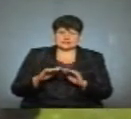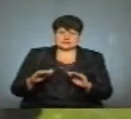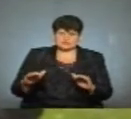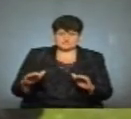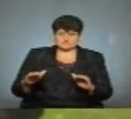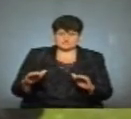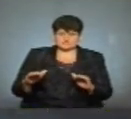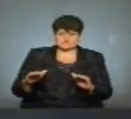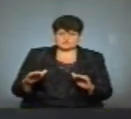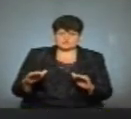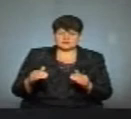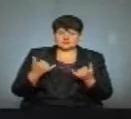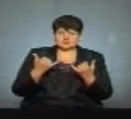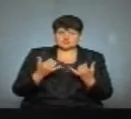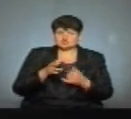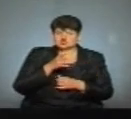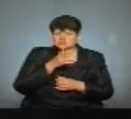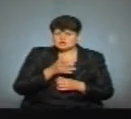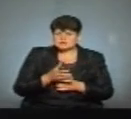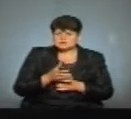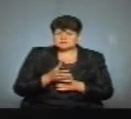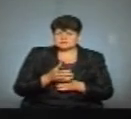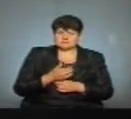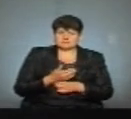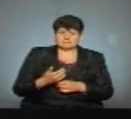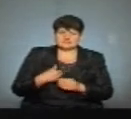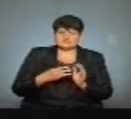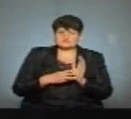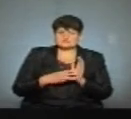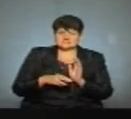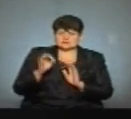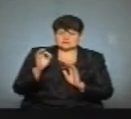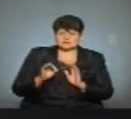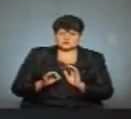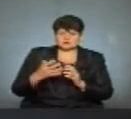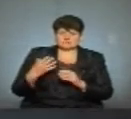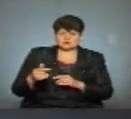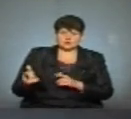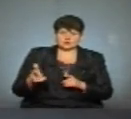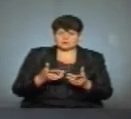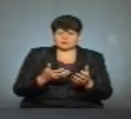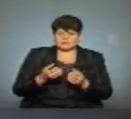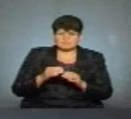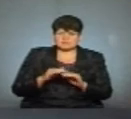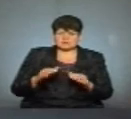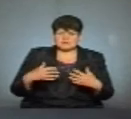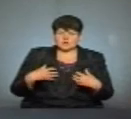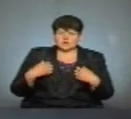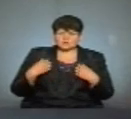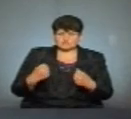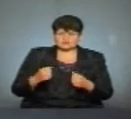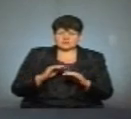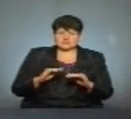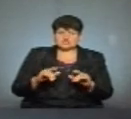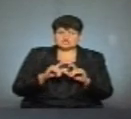Олюхно. На сьогоднішній час ми на 80% вже готові приймати дітей на оздоровлення.